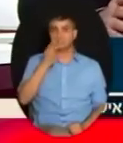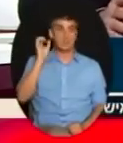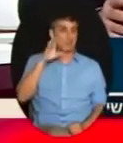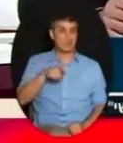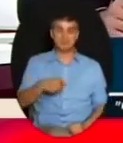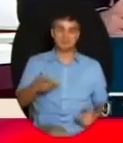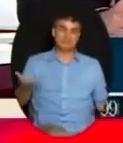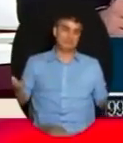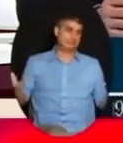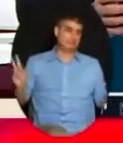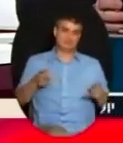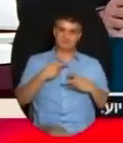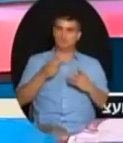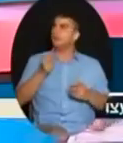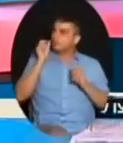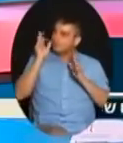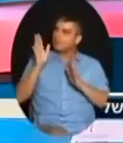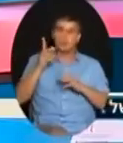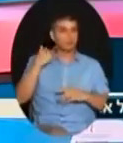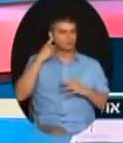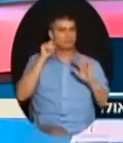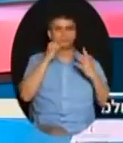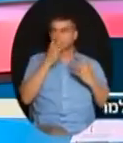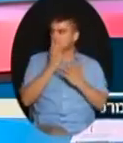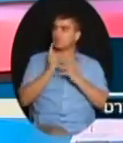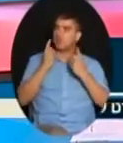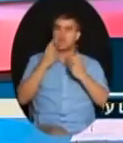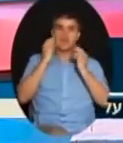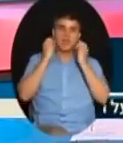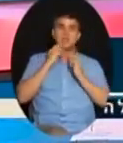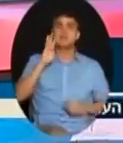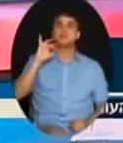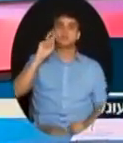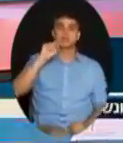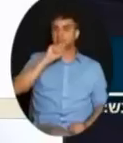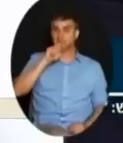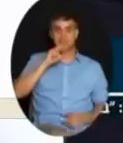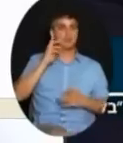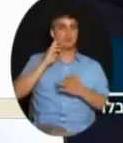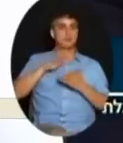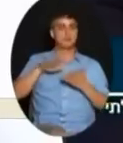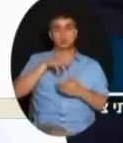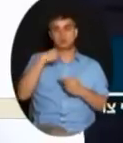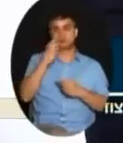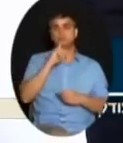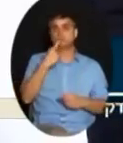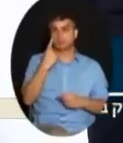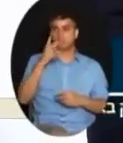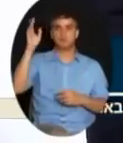מזה, תתפלא. לא, שש שנים. תתפלא, זה קרה לבן עזרי. זה קרה לבן עזרי. שהמחוזי גזר עליו